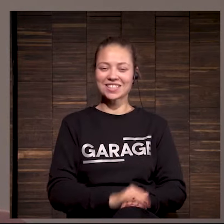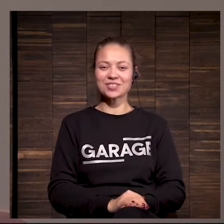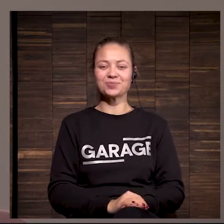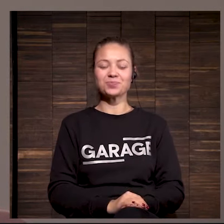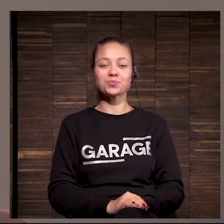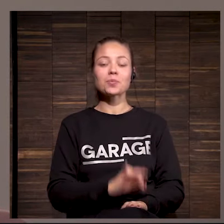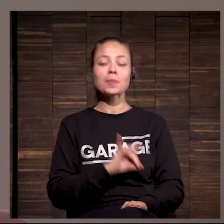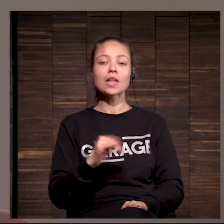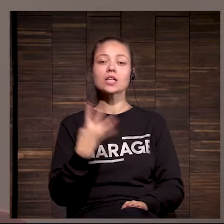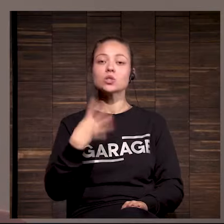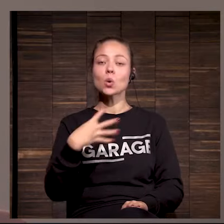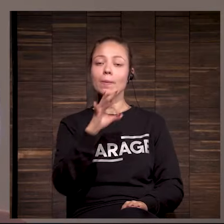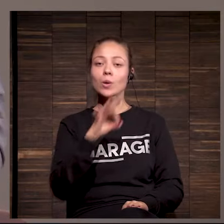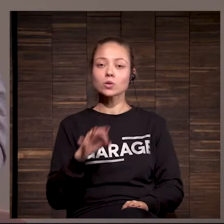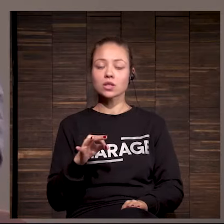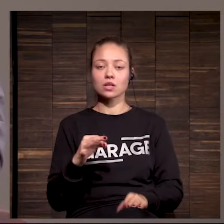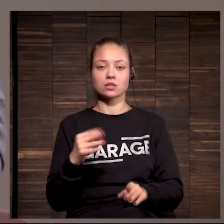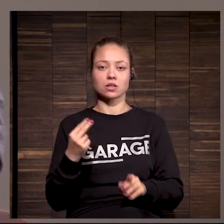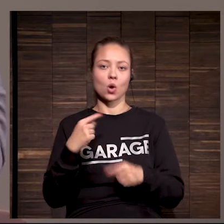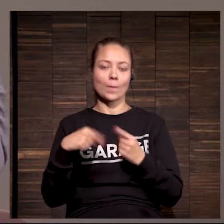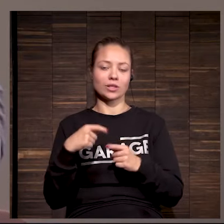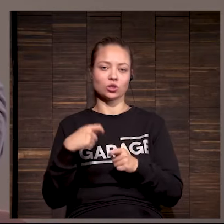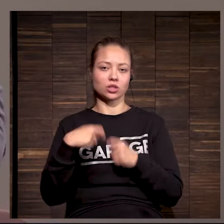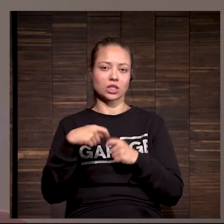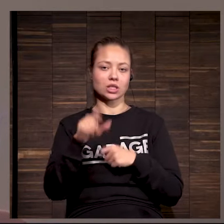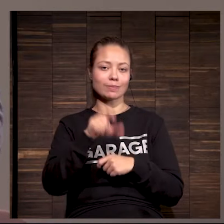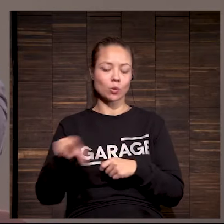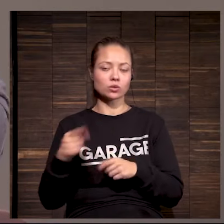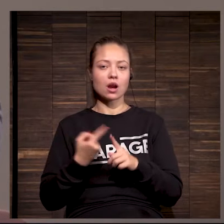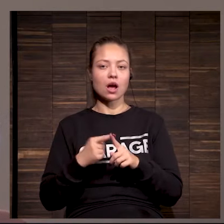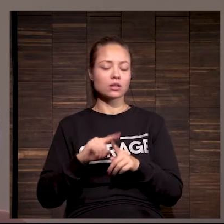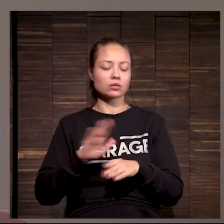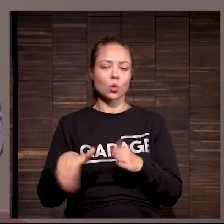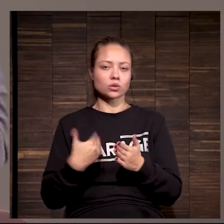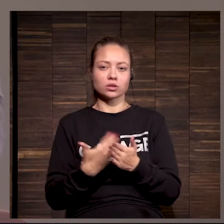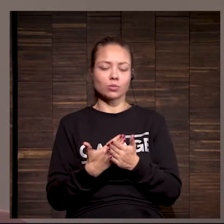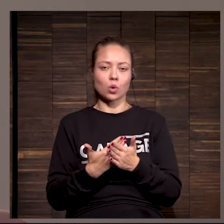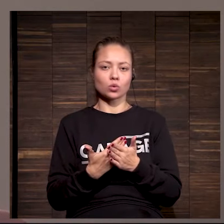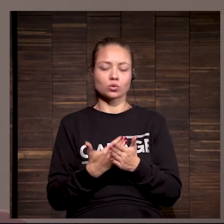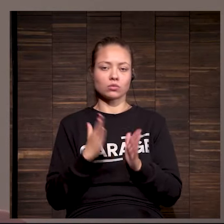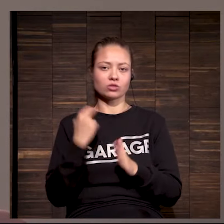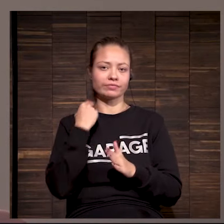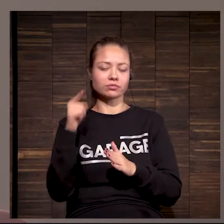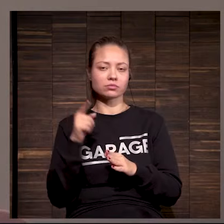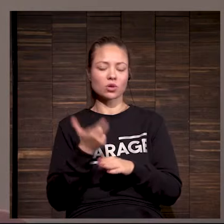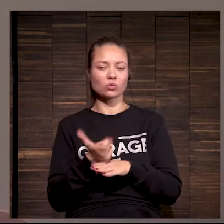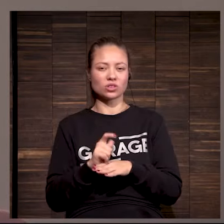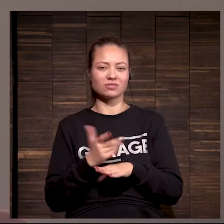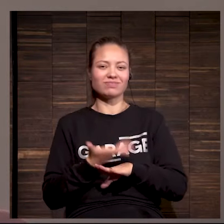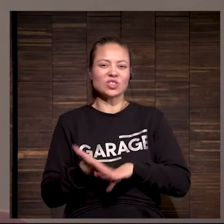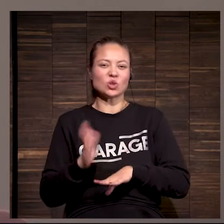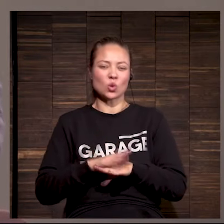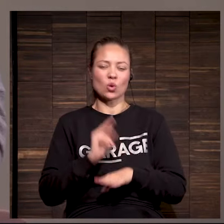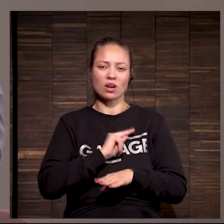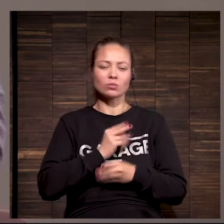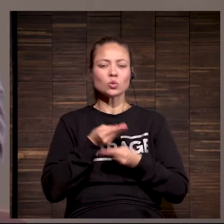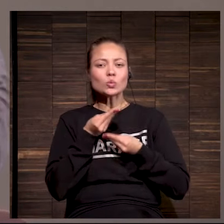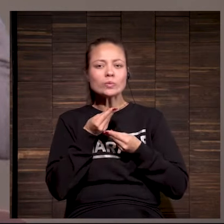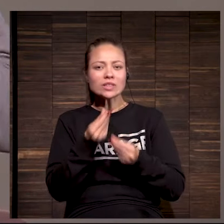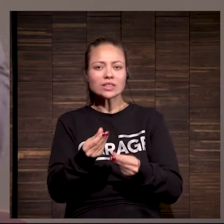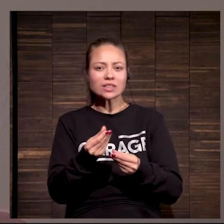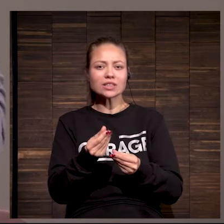40 процентов коммерческие спонсоры и это до сих пор даже в великобритании очень голая работа убедить